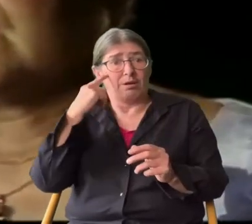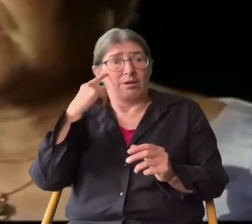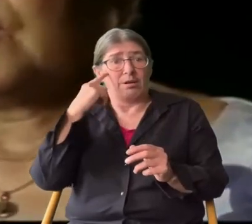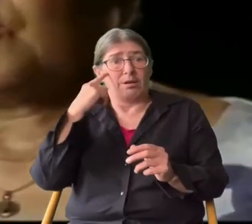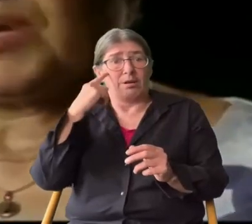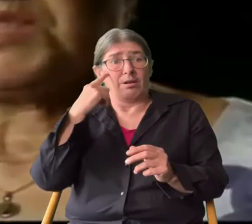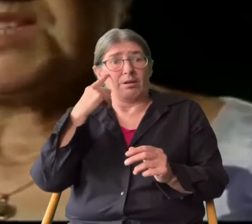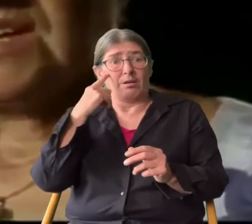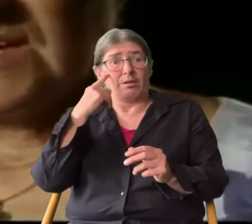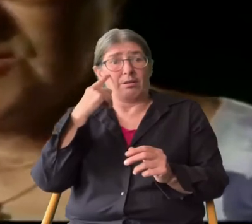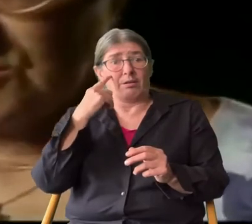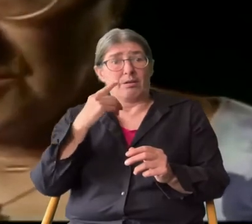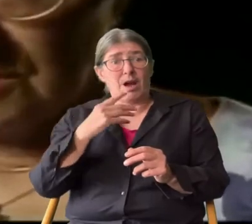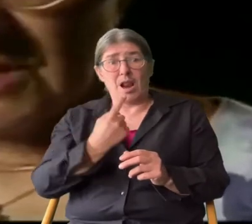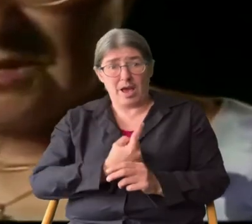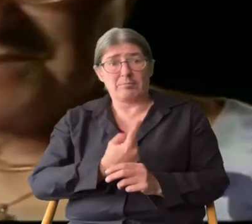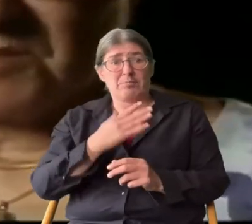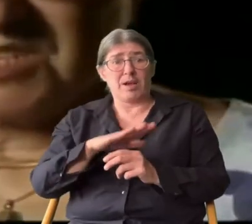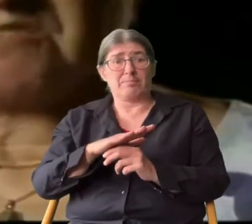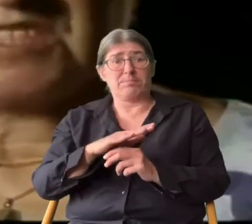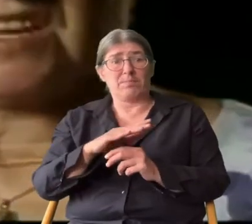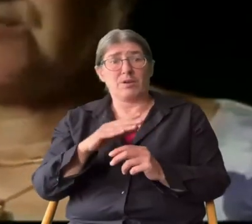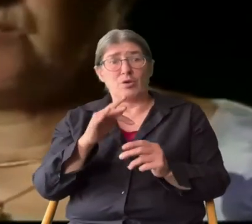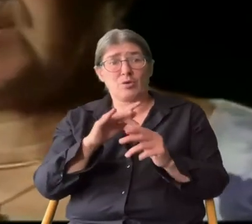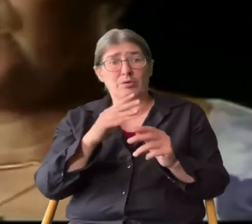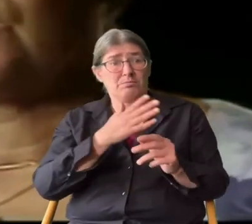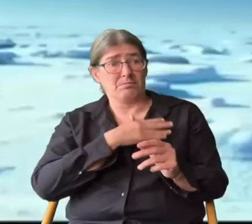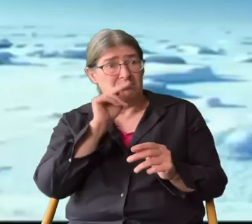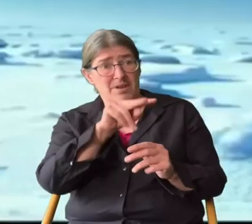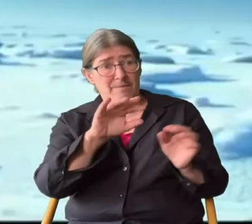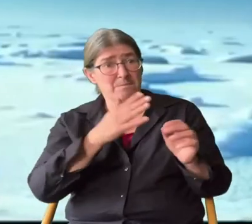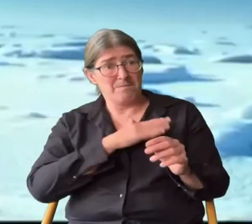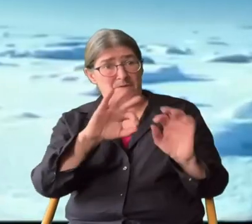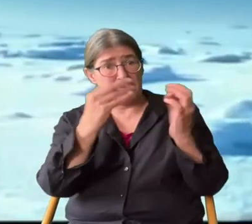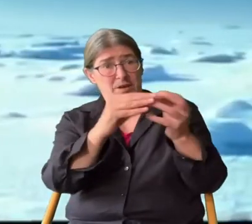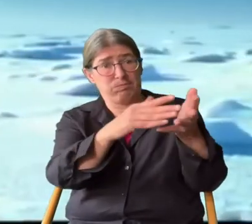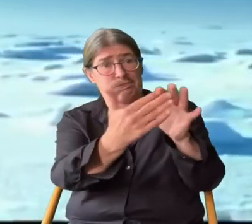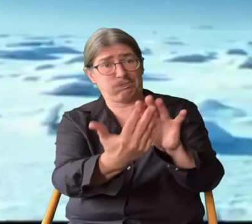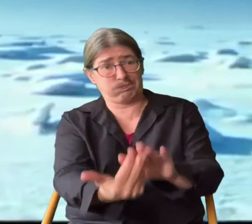Gedanken, du bleibst ganz alleine zurück, weil die Familie versank vor meinen Augen.